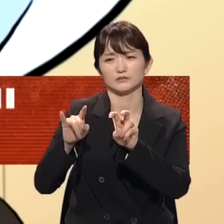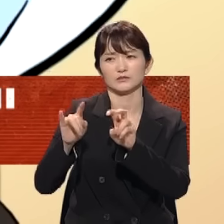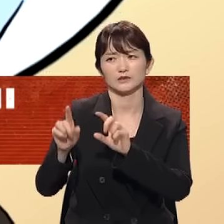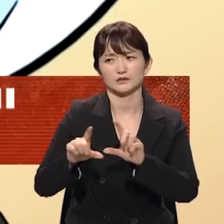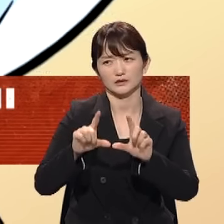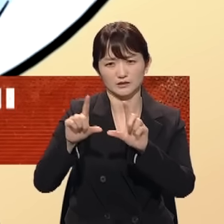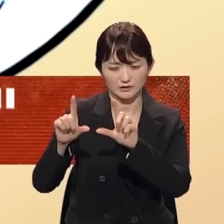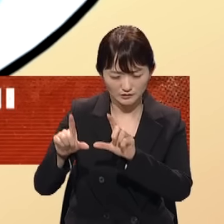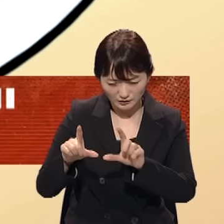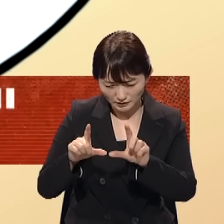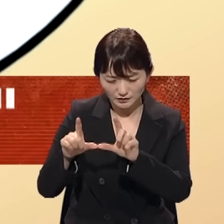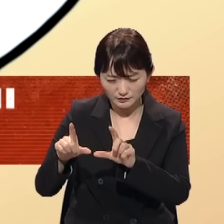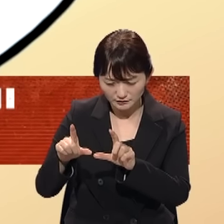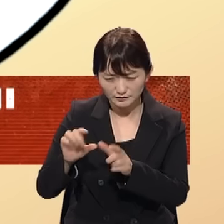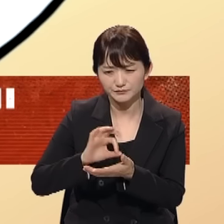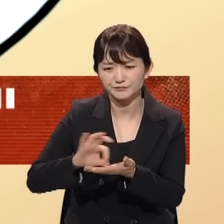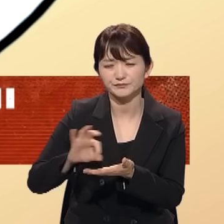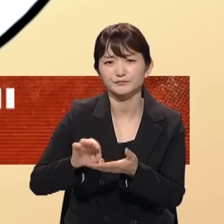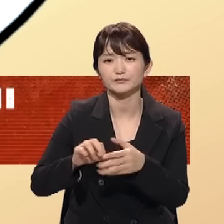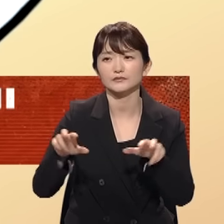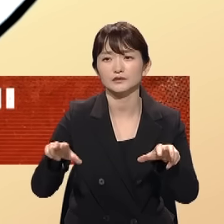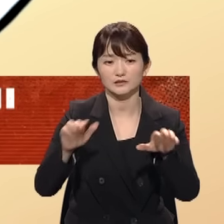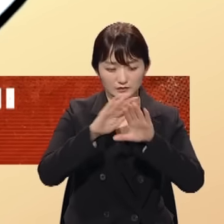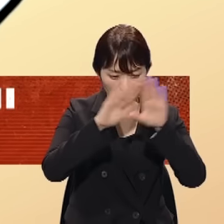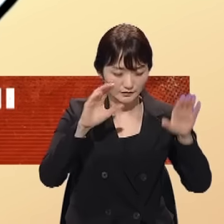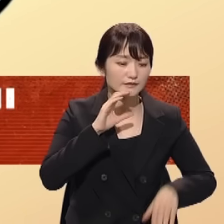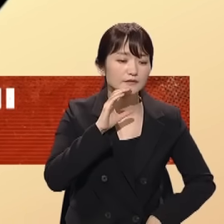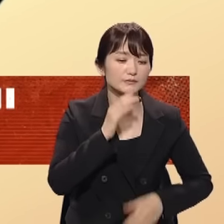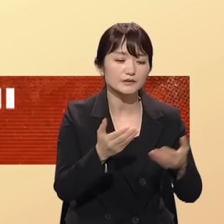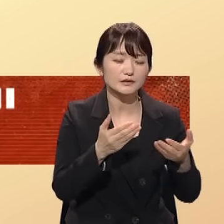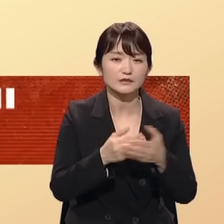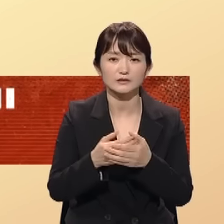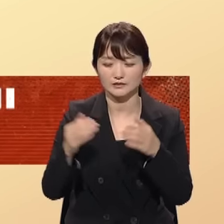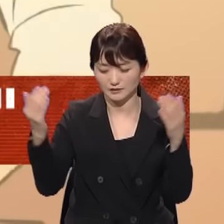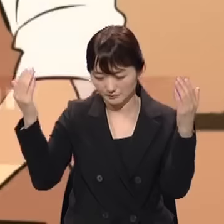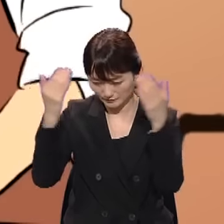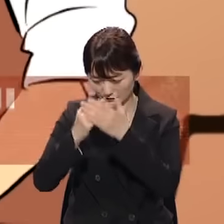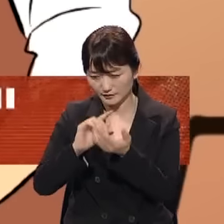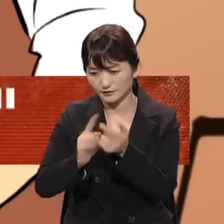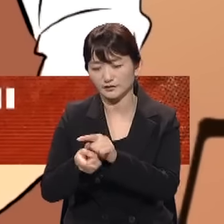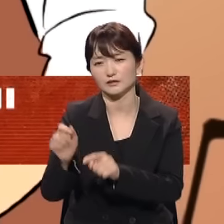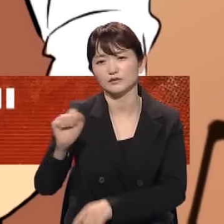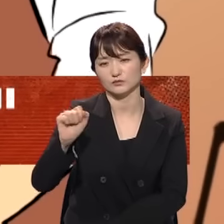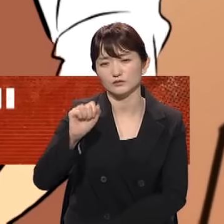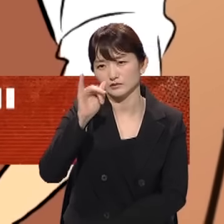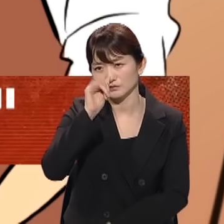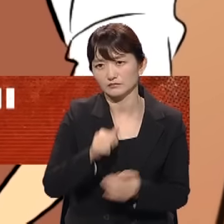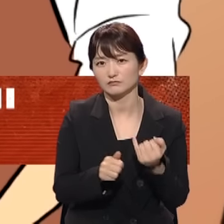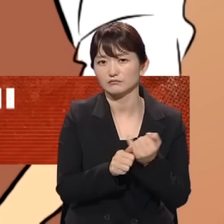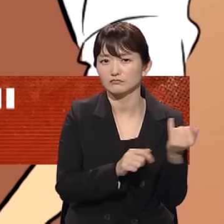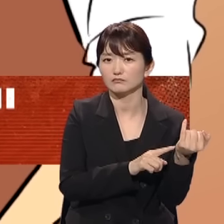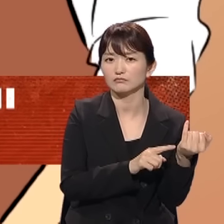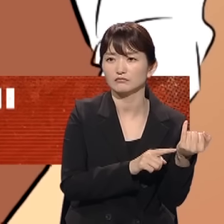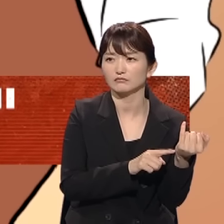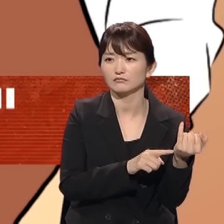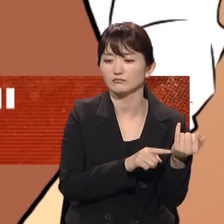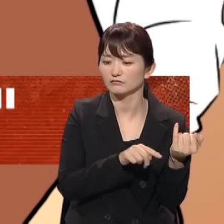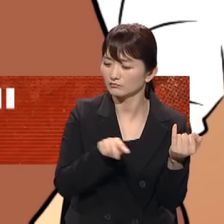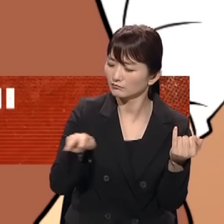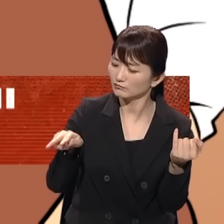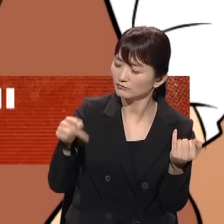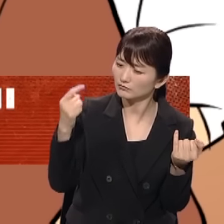얘기를 하다라는 겁니다. 그래서 지금도 낮에는 카페에서 일을 하지만 밤에는 또 대리기사로까지 일을 하고 있다. 근데 아내분 입장에서는요 오히려